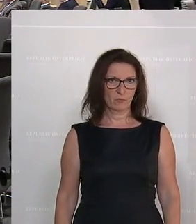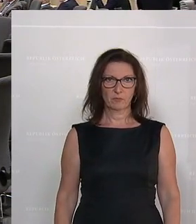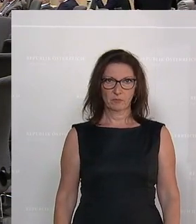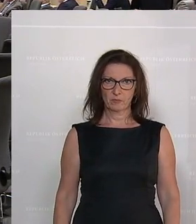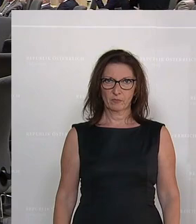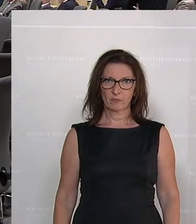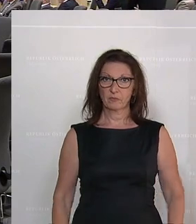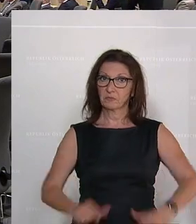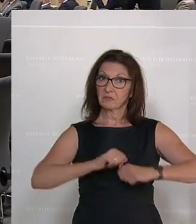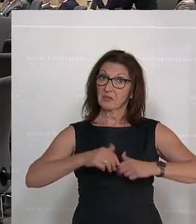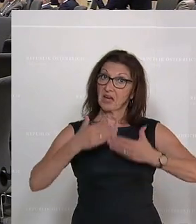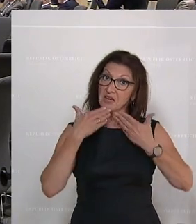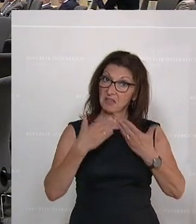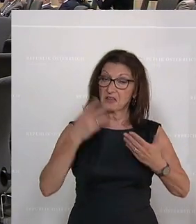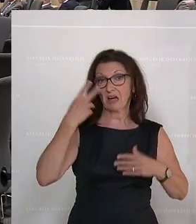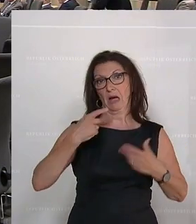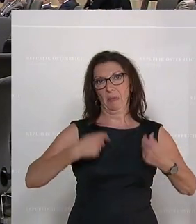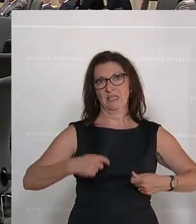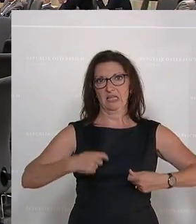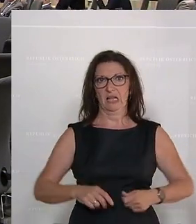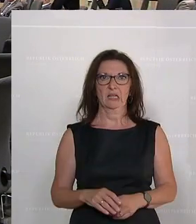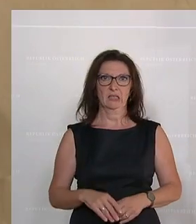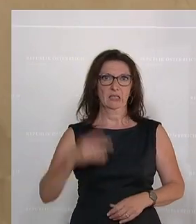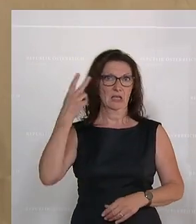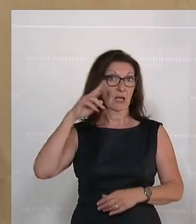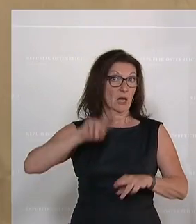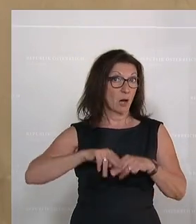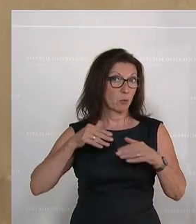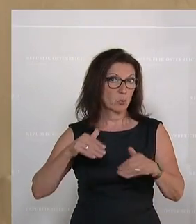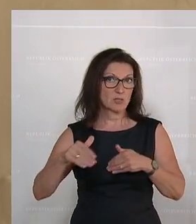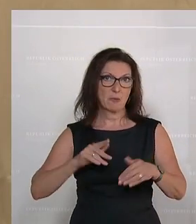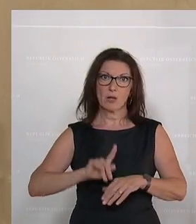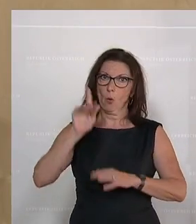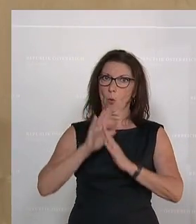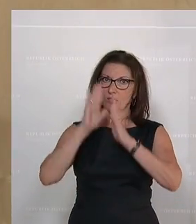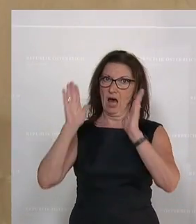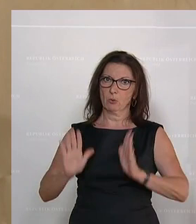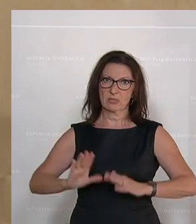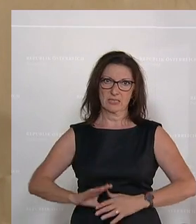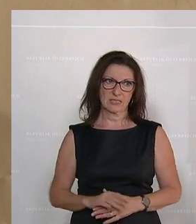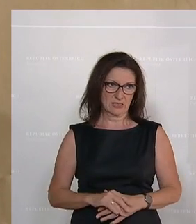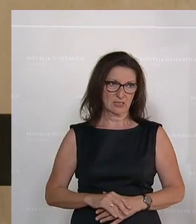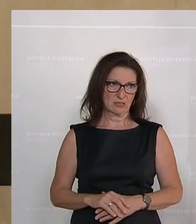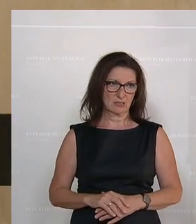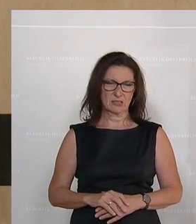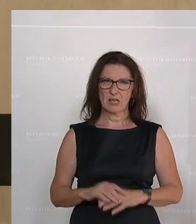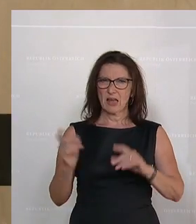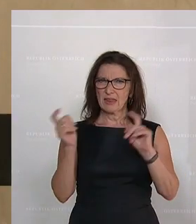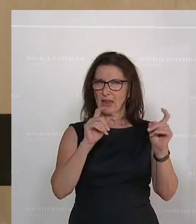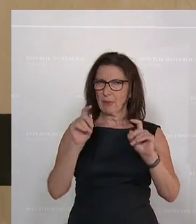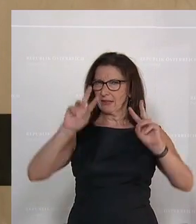herzlichen dank herr präsident meine herrn bundesminister hohes haus die debatte zum